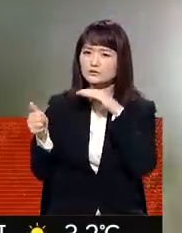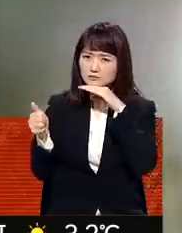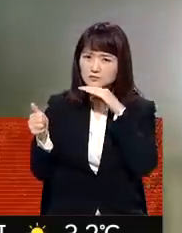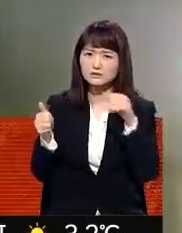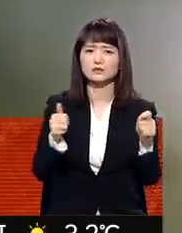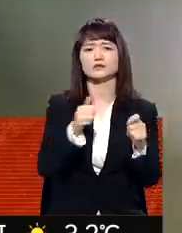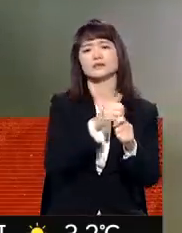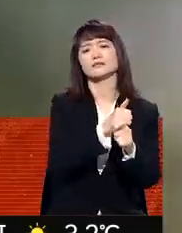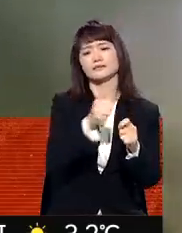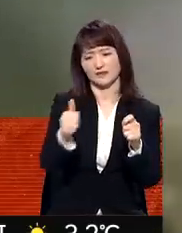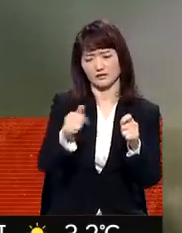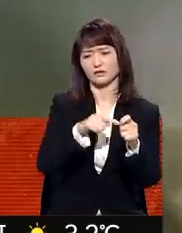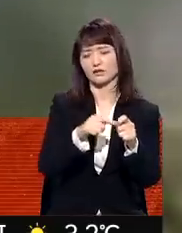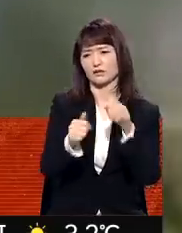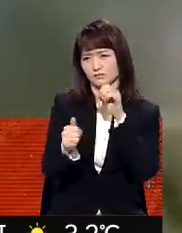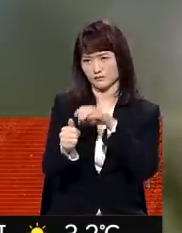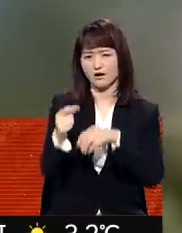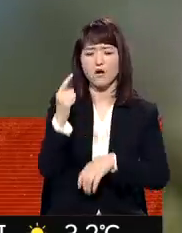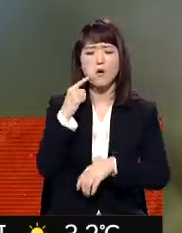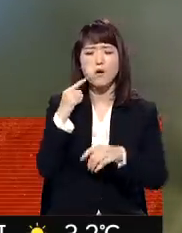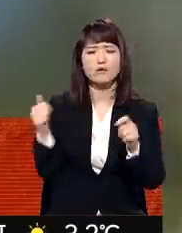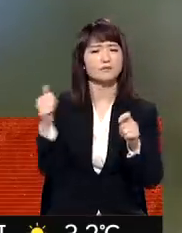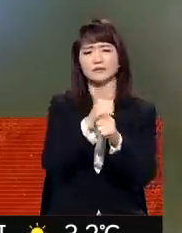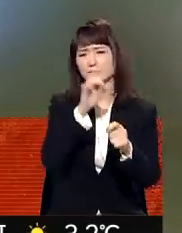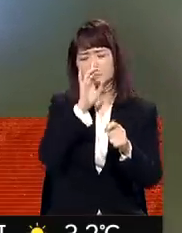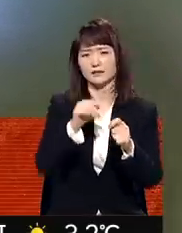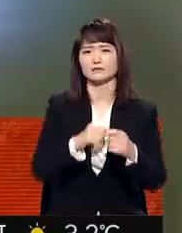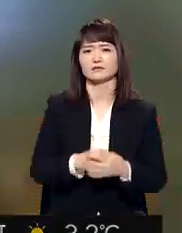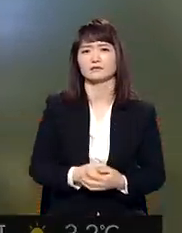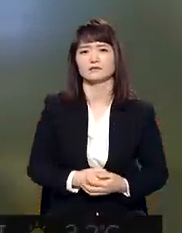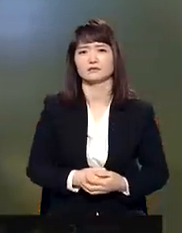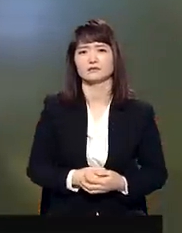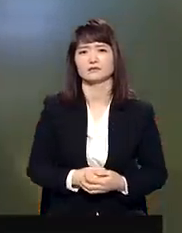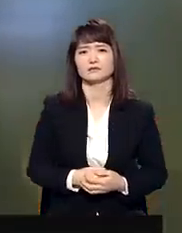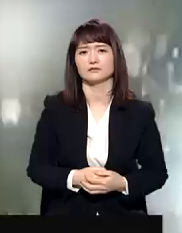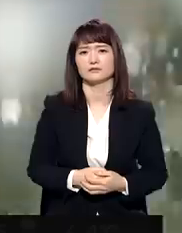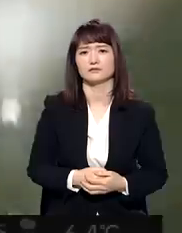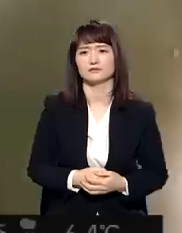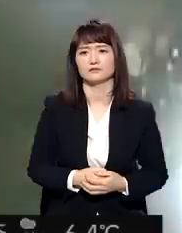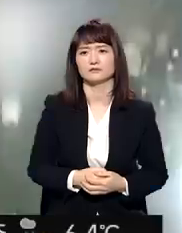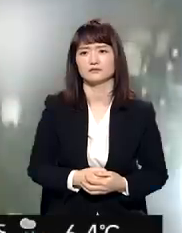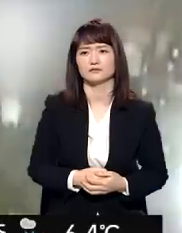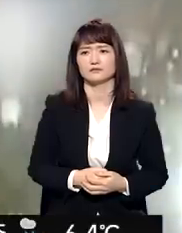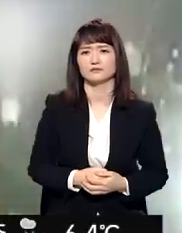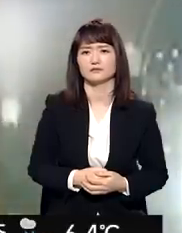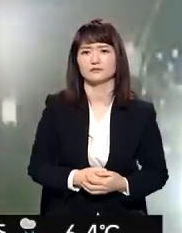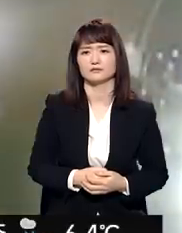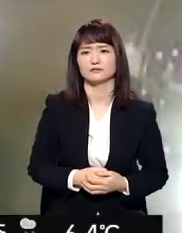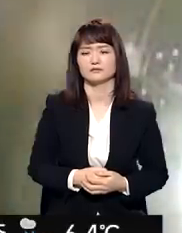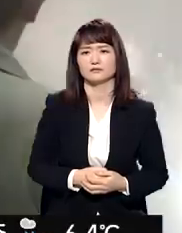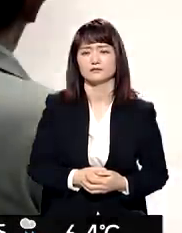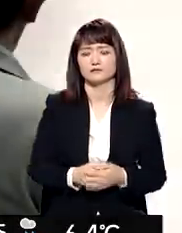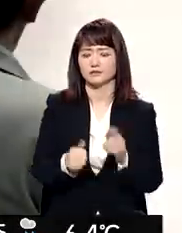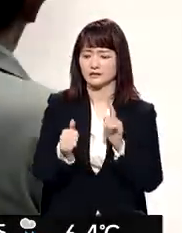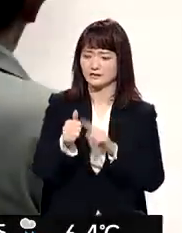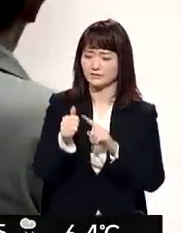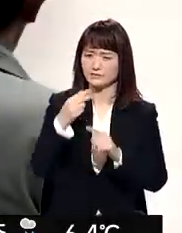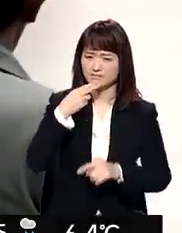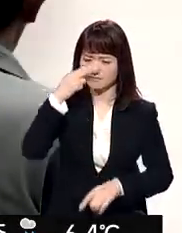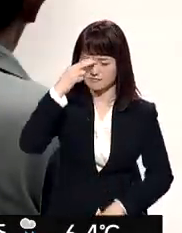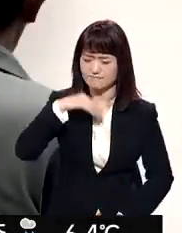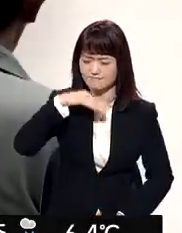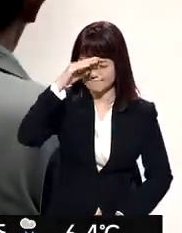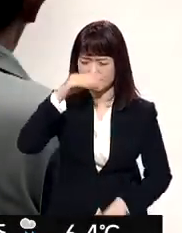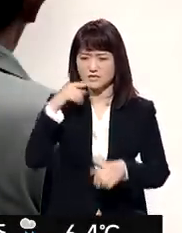내려라 그러면서 이렇게 거짓말하고 타면 어떡하냐이 시간에라고 하니까 그때부터 지금 만취 상태에서 욕을 하게 된